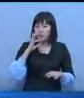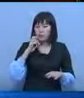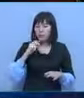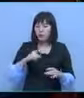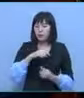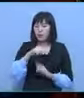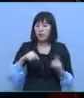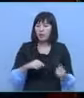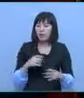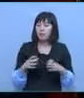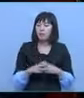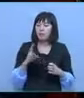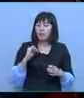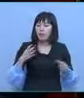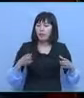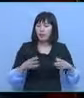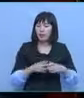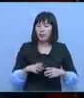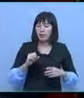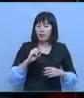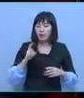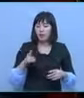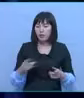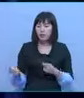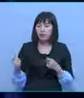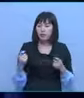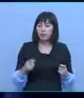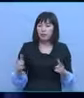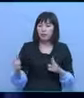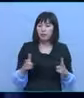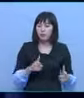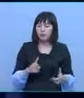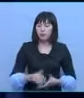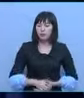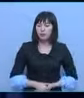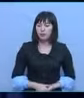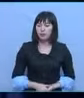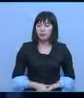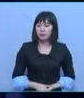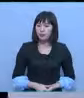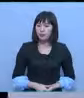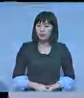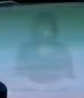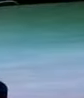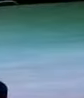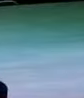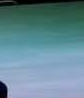кәсіпкерлік корпорациясы ұлттық компаниясы акционерлік қоғамы тағайындаған. Перизат Биназарқызы, Батыр Оразбеков, Нұржігіт Барпиев, Тұран Ньюс.